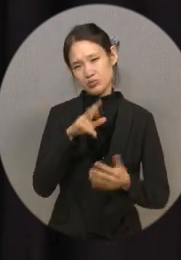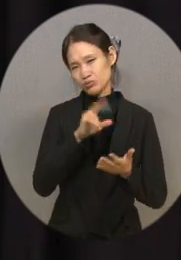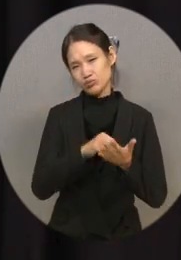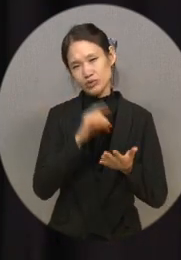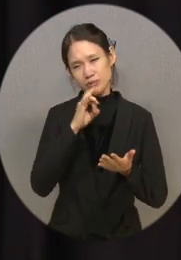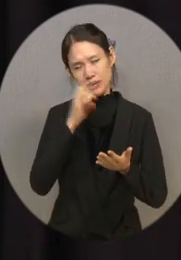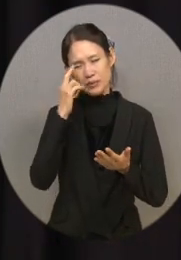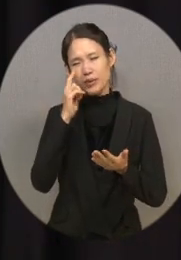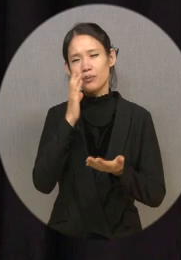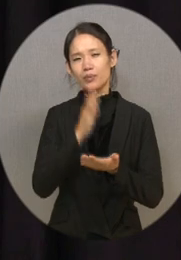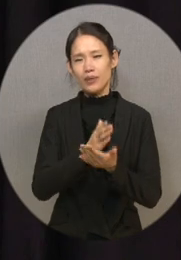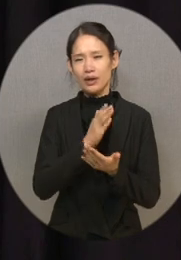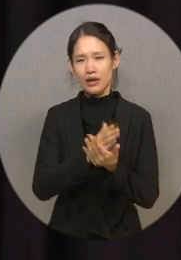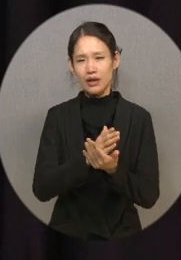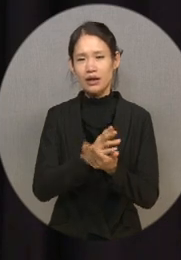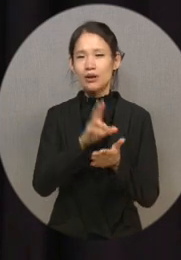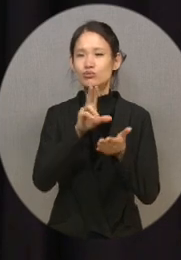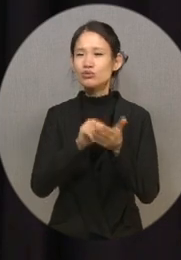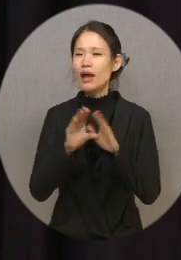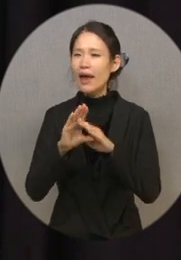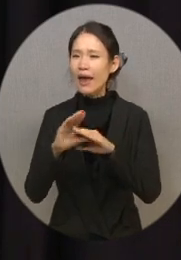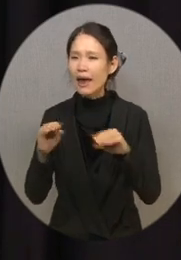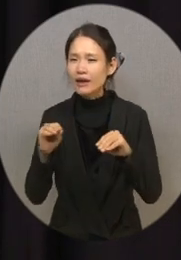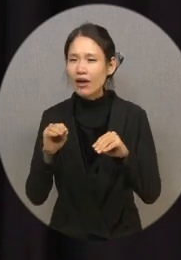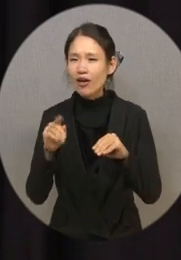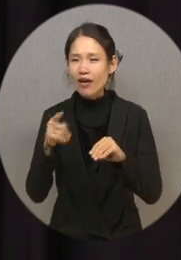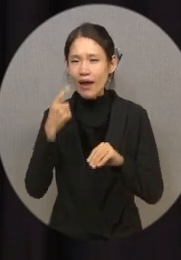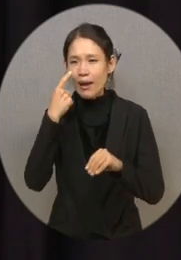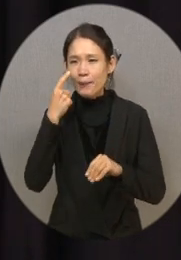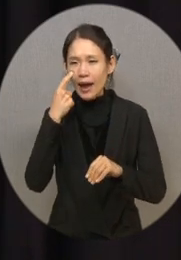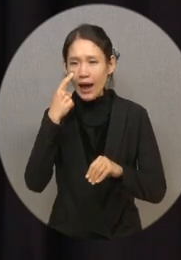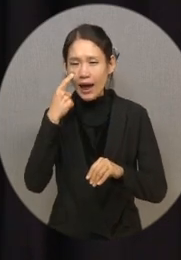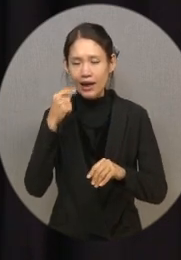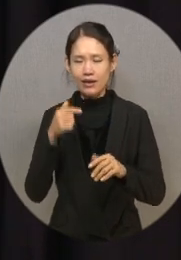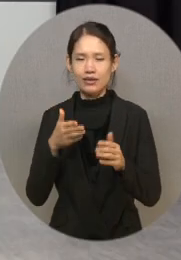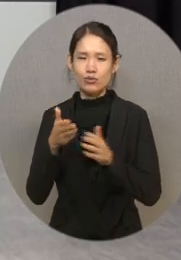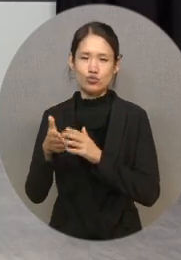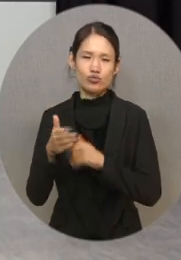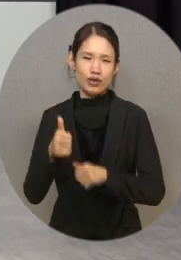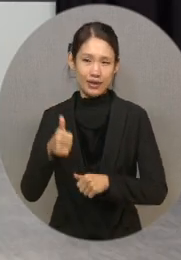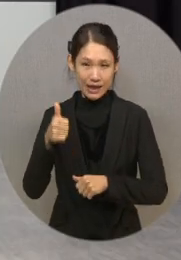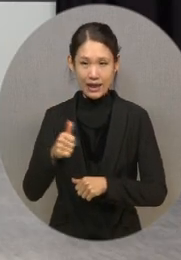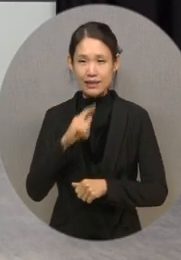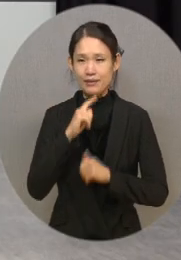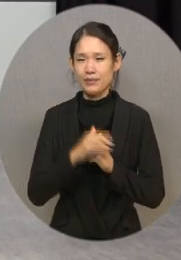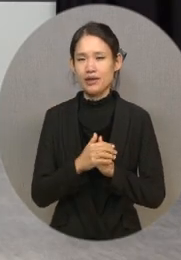아니라 문제를 해결하는 분야가 좋겠다. 그래서 마침